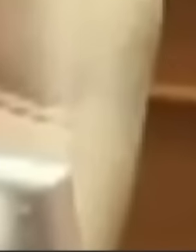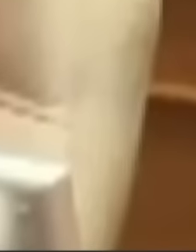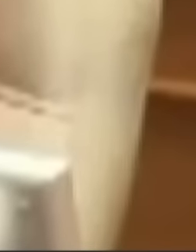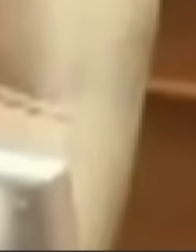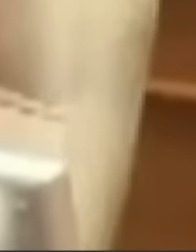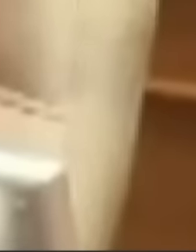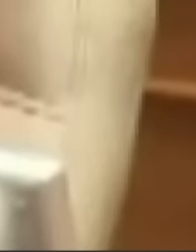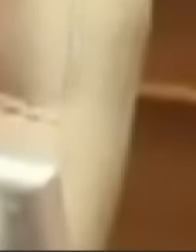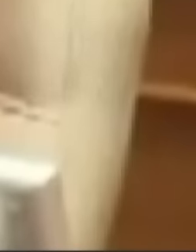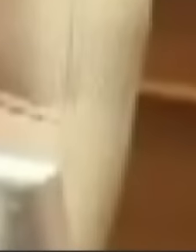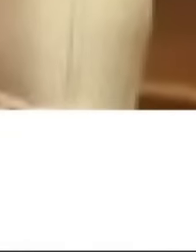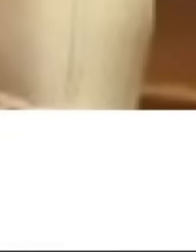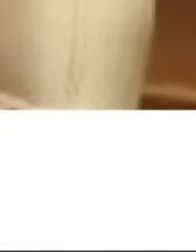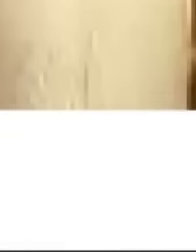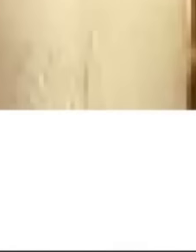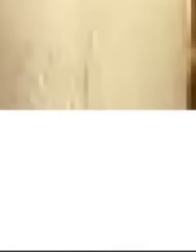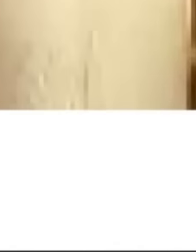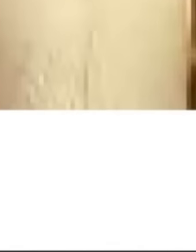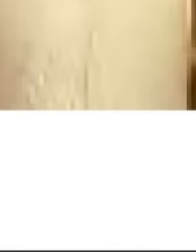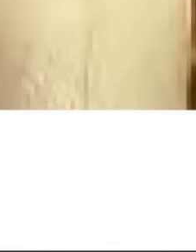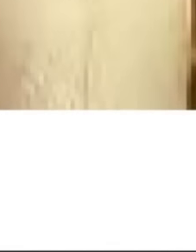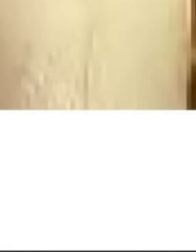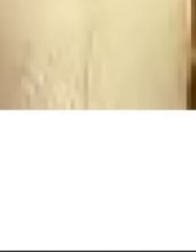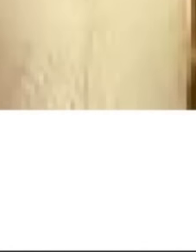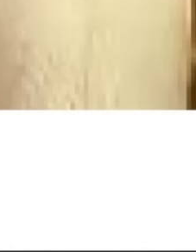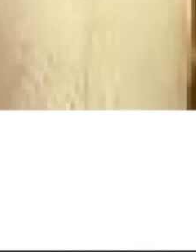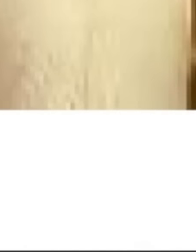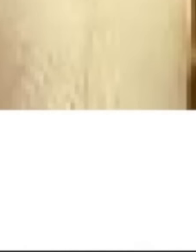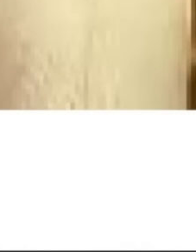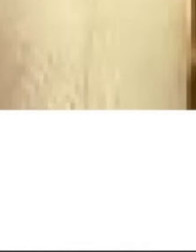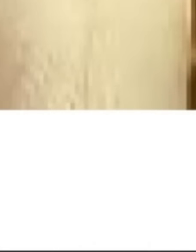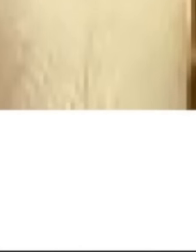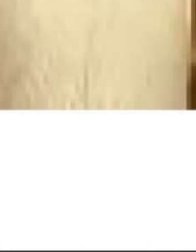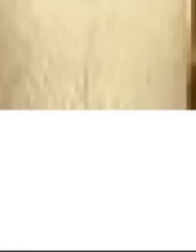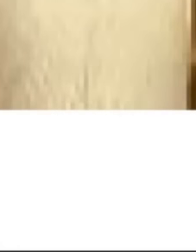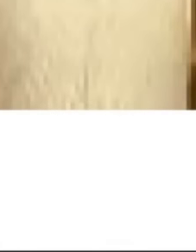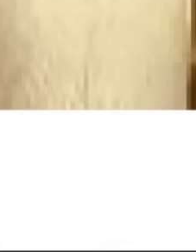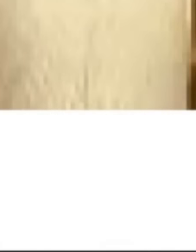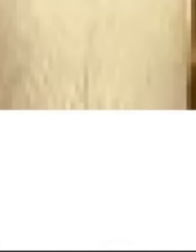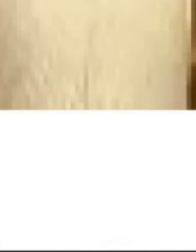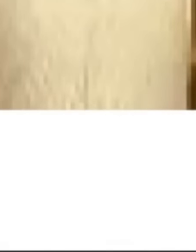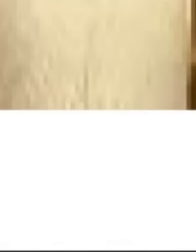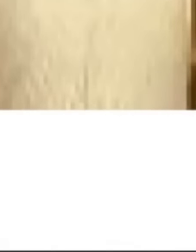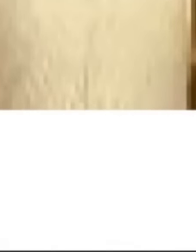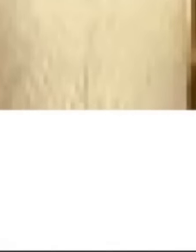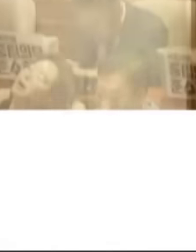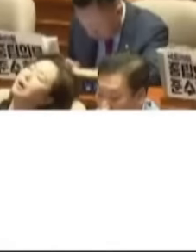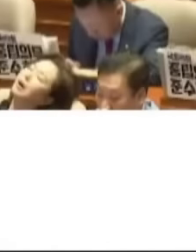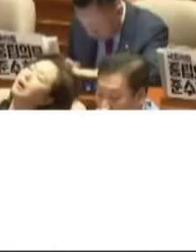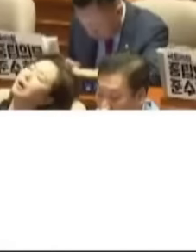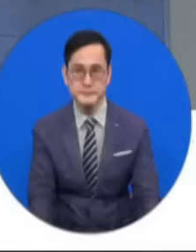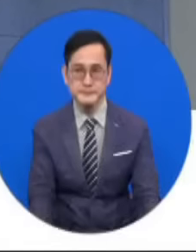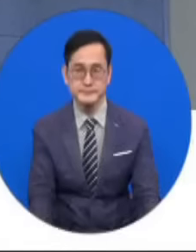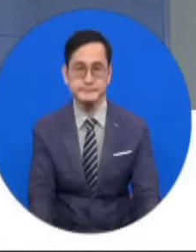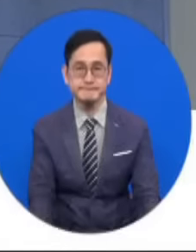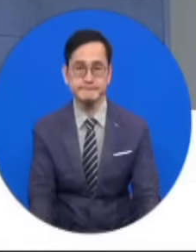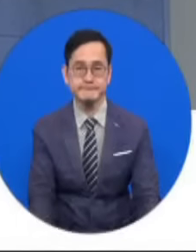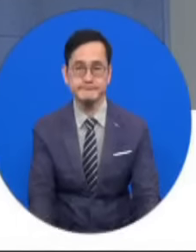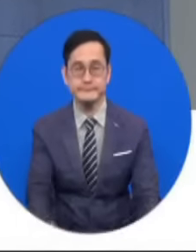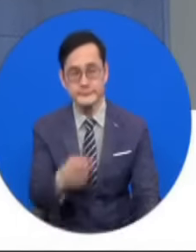있는 그런 자리인가요 국민들이 어떻게 생각하실까요 김정이 님 예전에 이제 초선 의원들 두 분 다